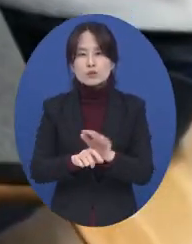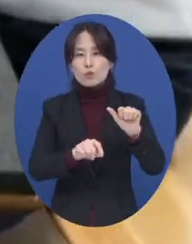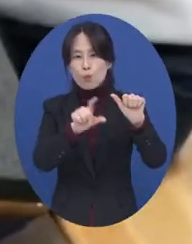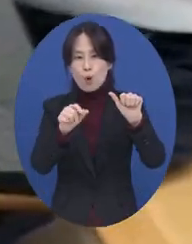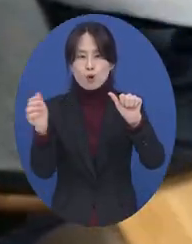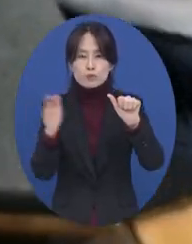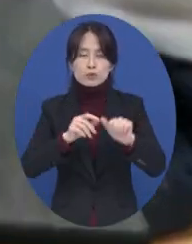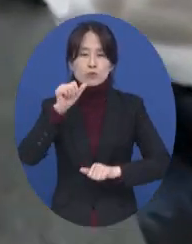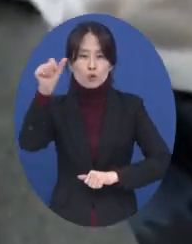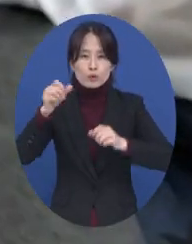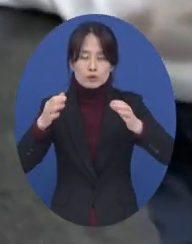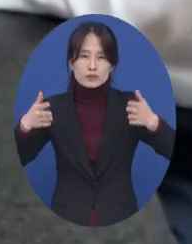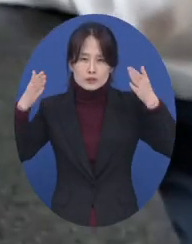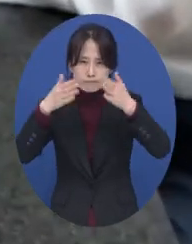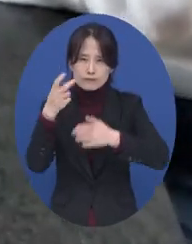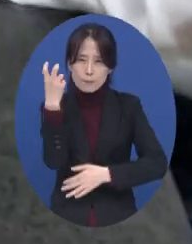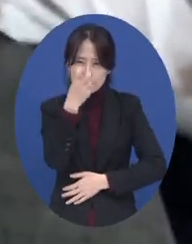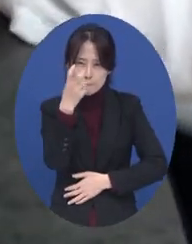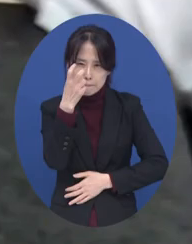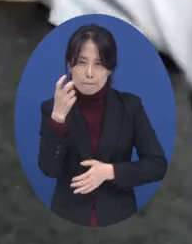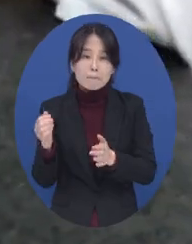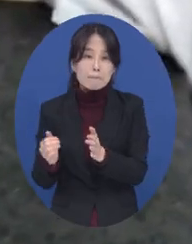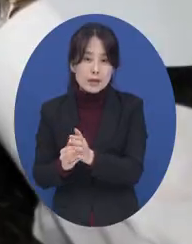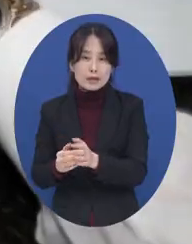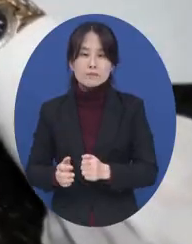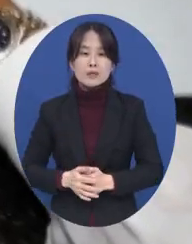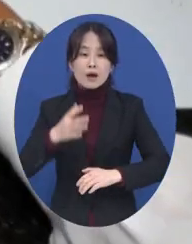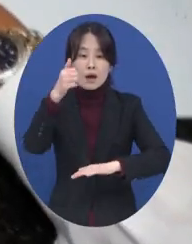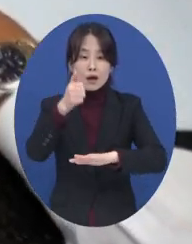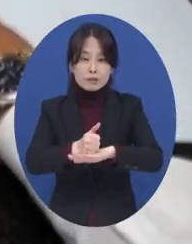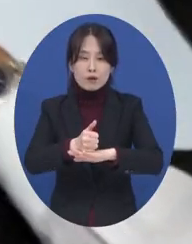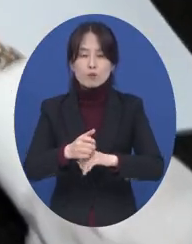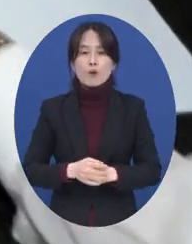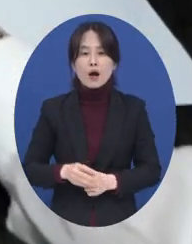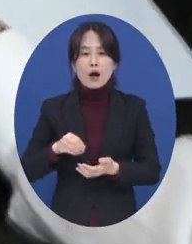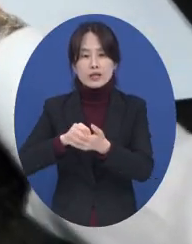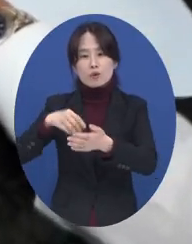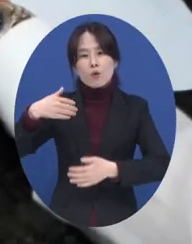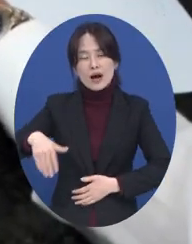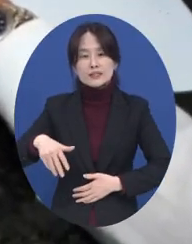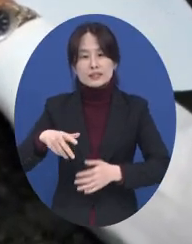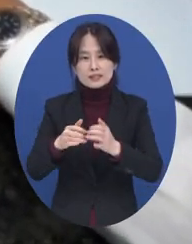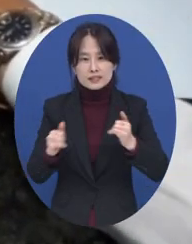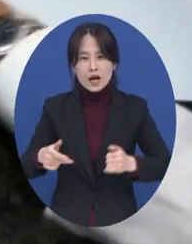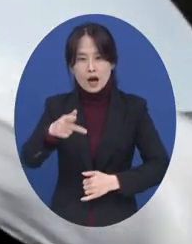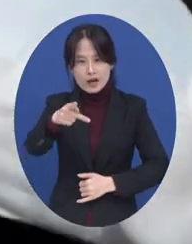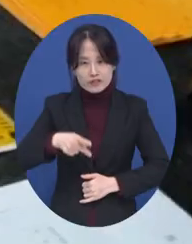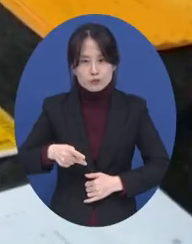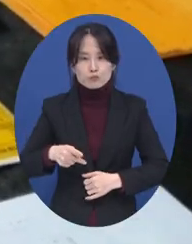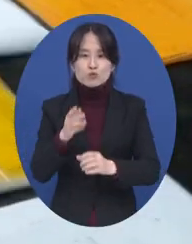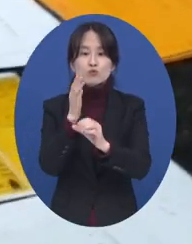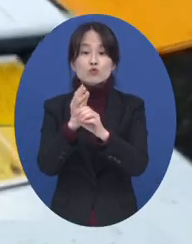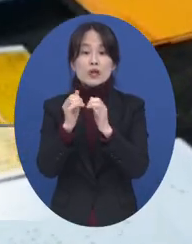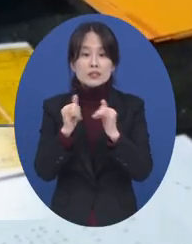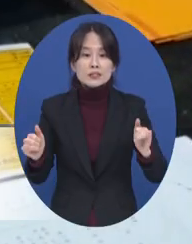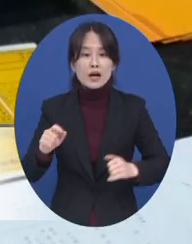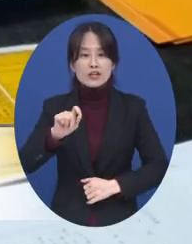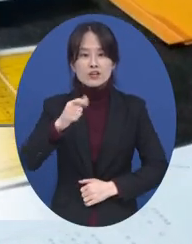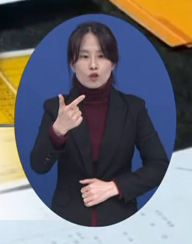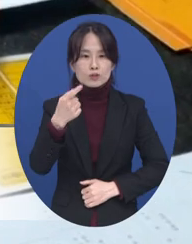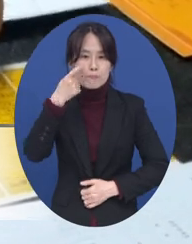5월부터 5개월간 집중 수사를 벌였습니다 그 결과 미등록 대부업자 와 불법 대부 중개업자 등